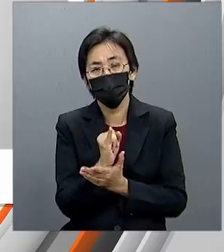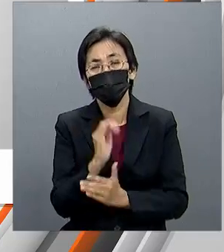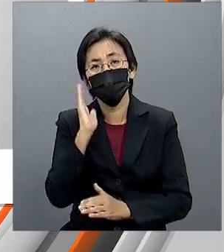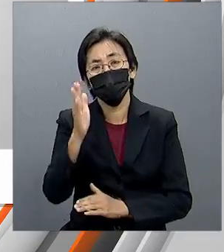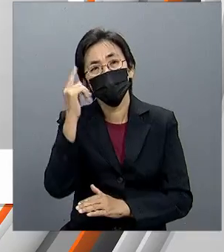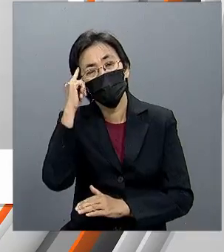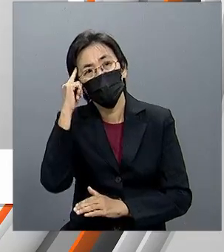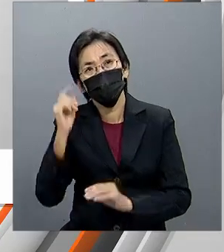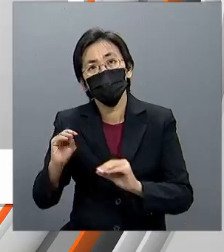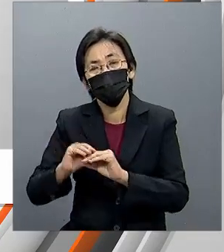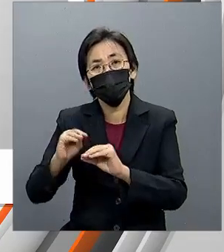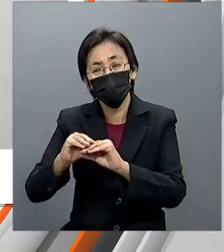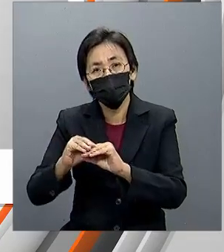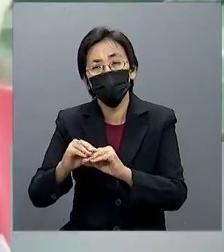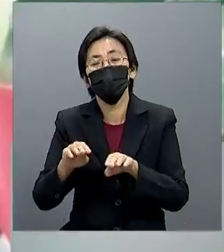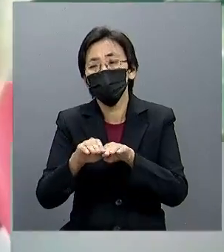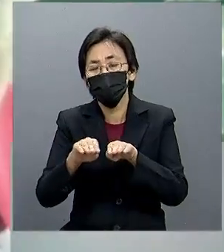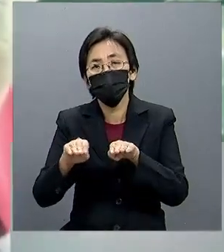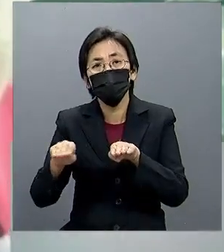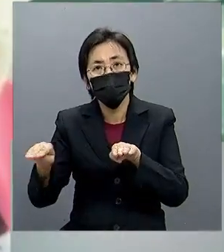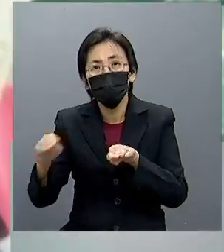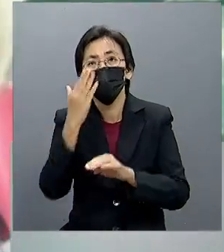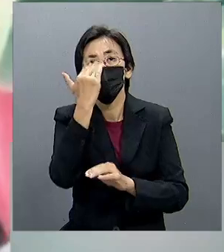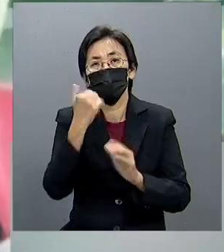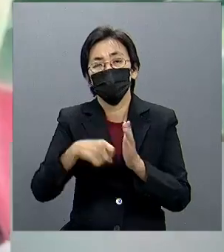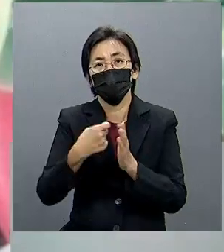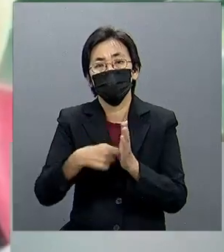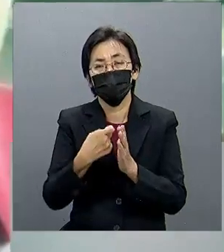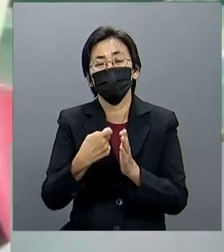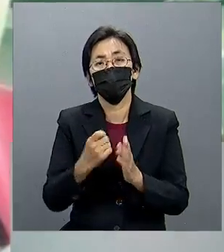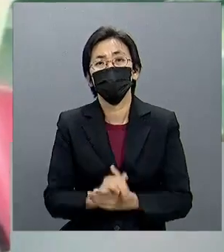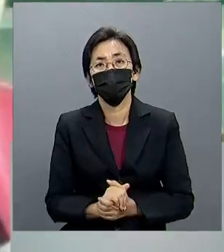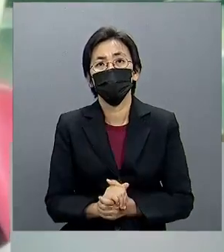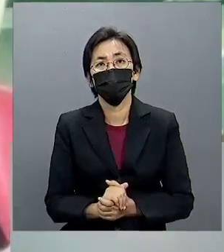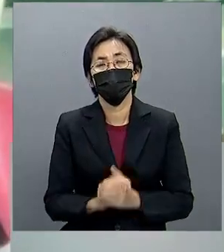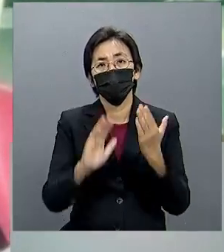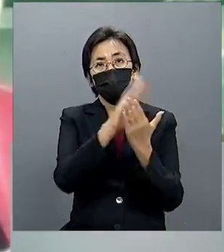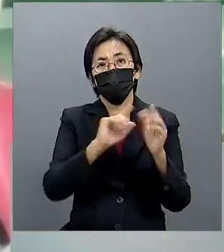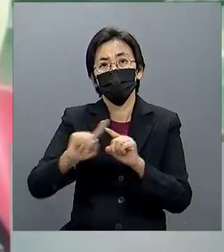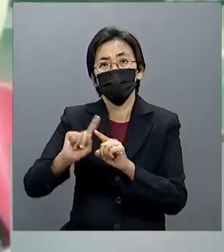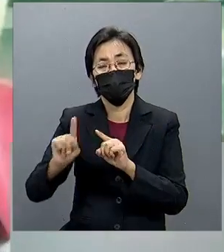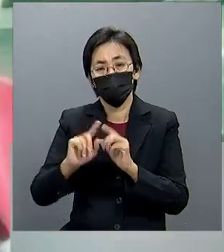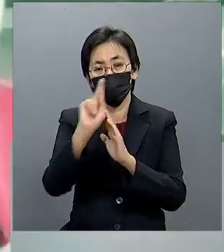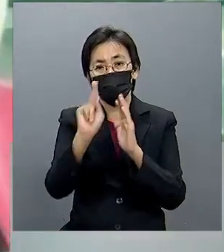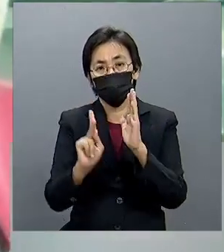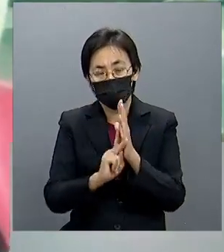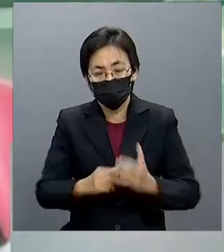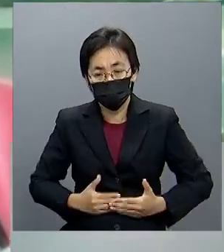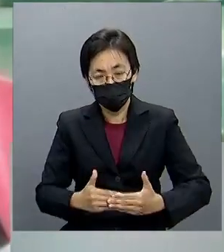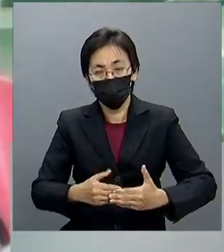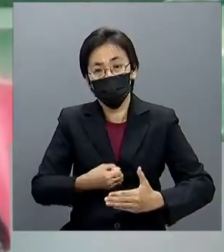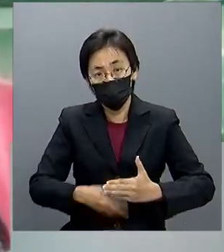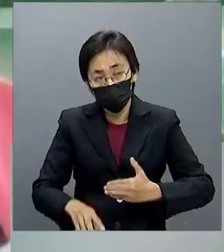แต่มันจะคงที่อยู่ระดับหนึ่งเพราะว่าทุกประเทศที่เปิดเป็นกฎหมายที่ให้การยุติการตั้งครรภ์นะเกิดขึ้น